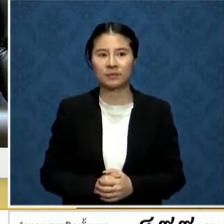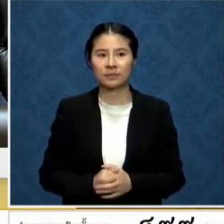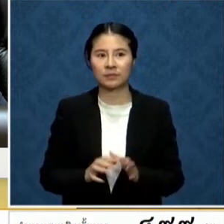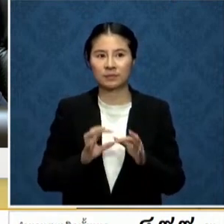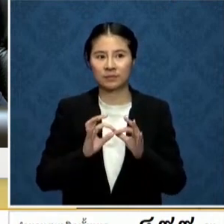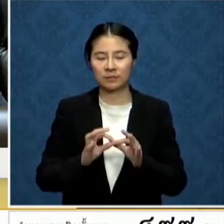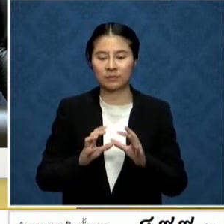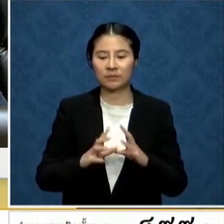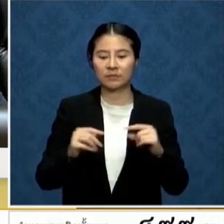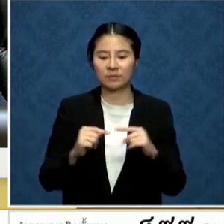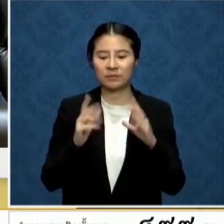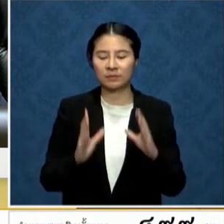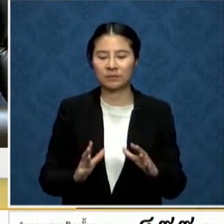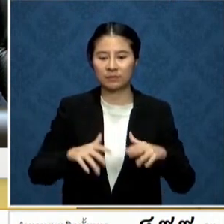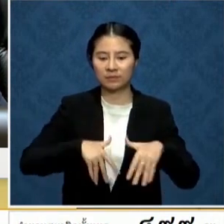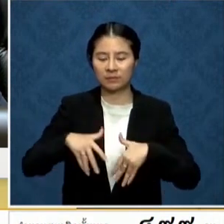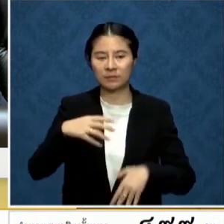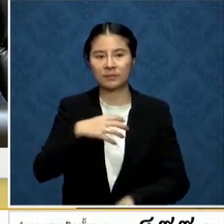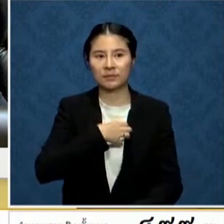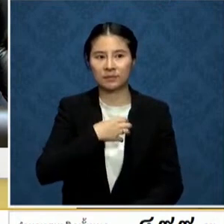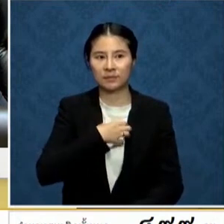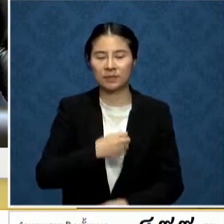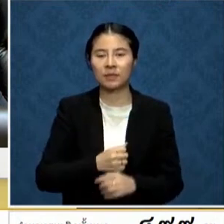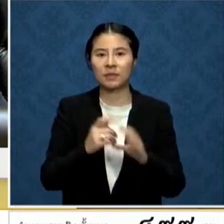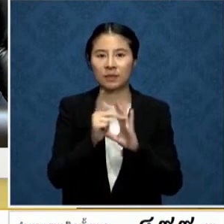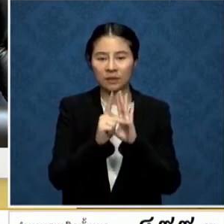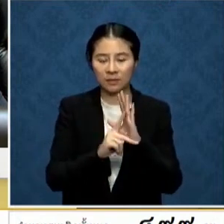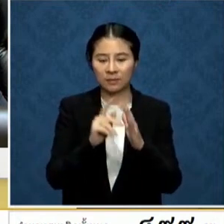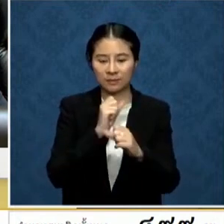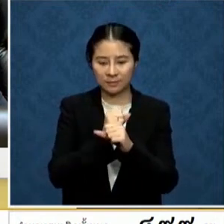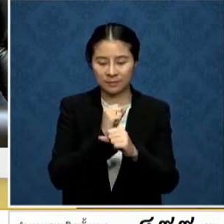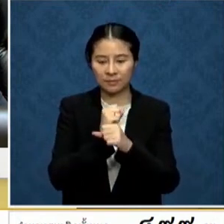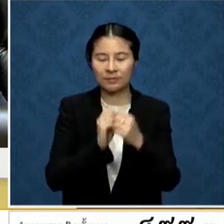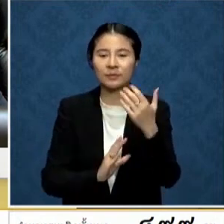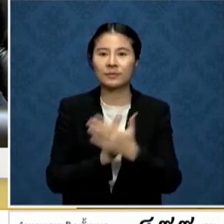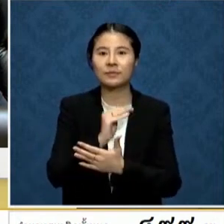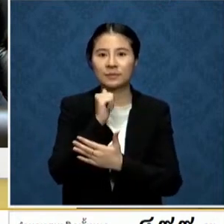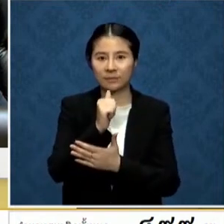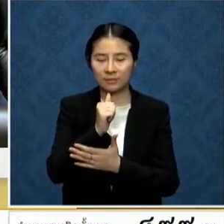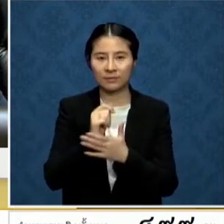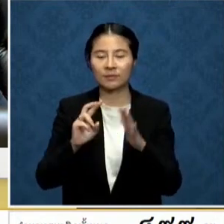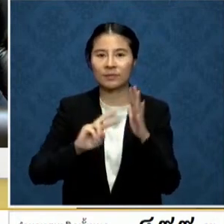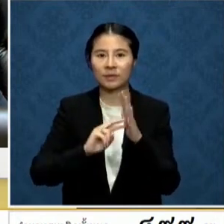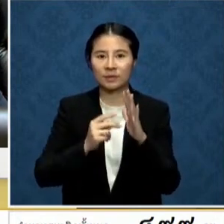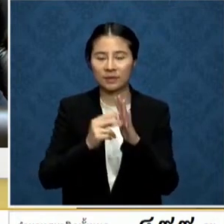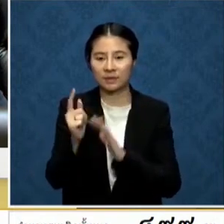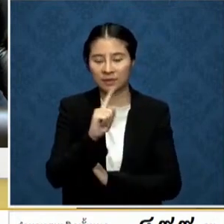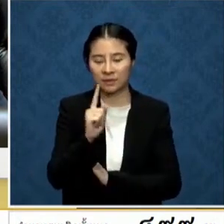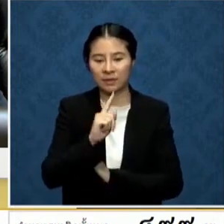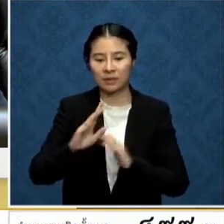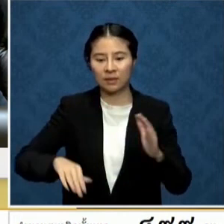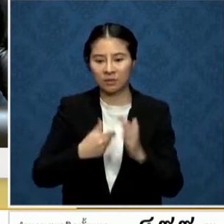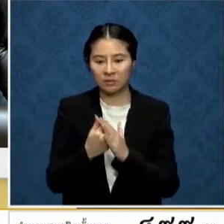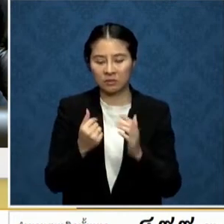ความต้องการของประชาชนทำหน้าที่ให้ผ่านกฎหมายได้อย่างสมบูรณ์มากขึ้นถือเป็นการทำให้สภาแห่งนี้มี